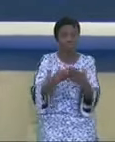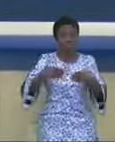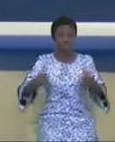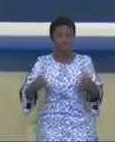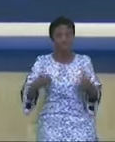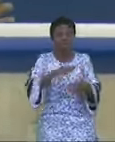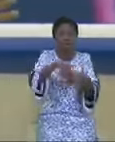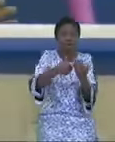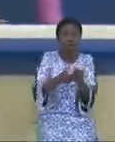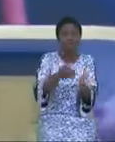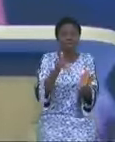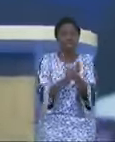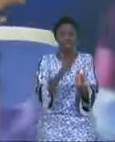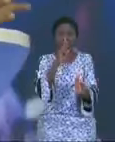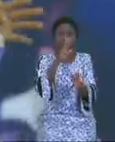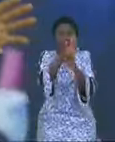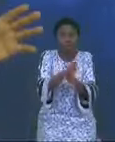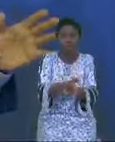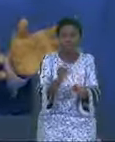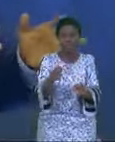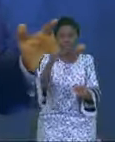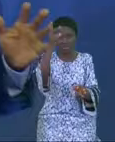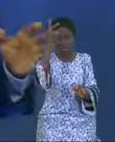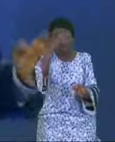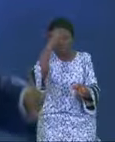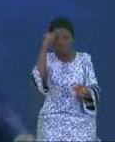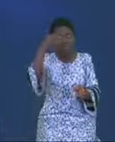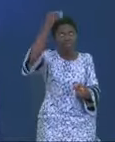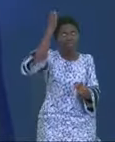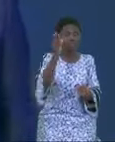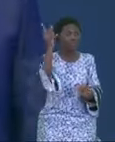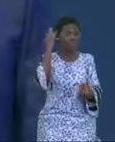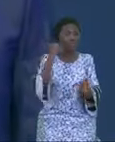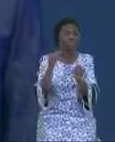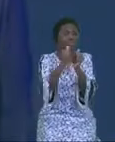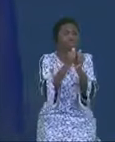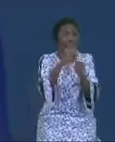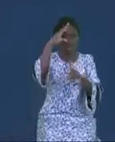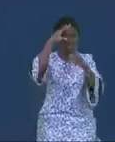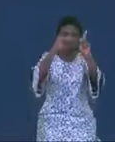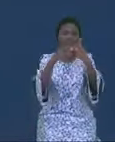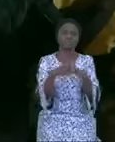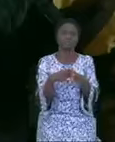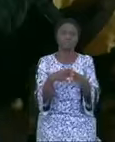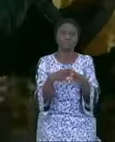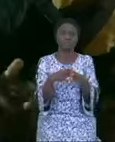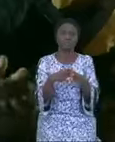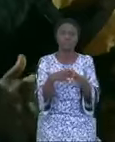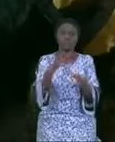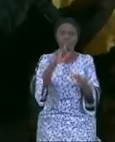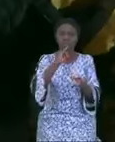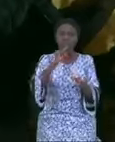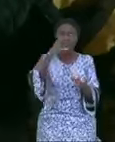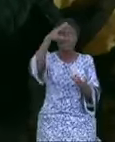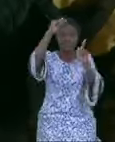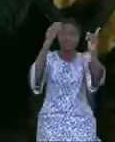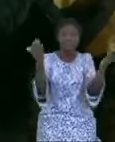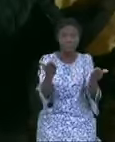l'empire du Diable car Dieu était avec lui est-ce qu'il est là ce soir